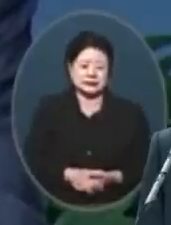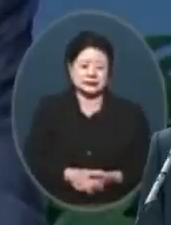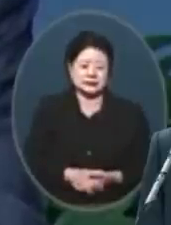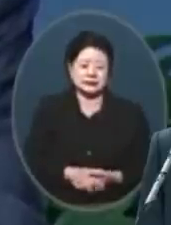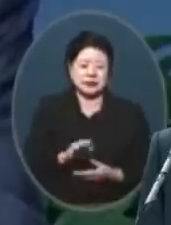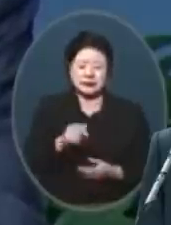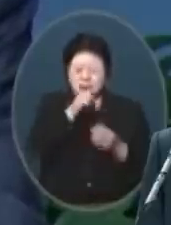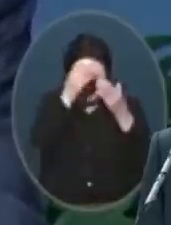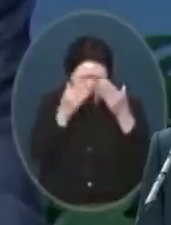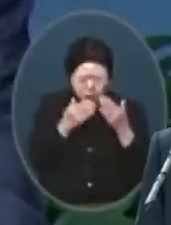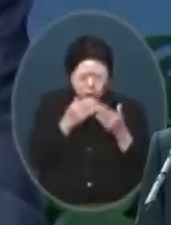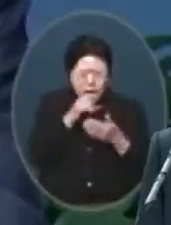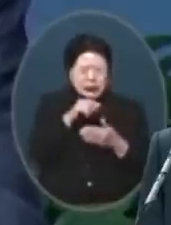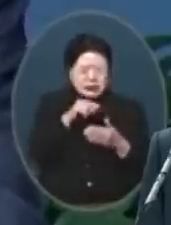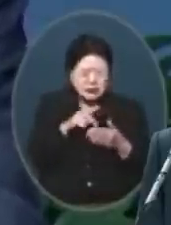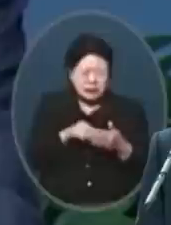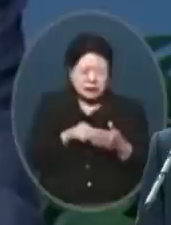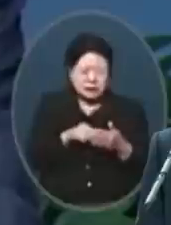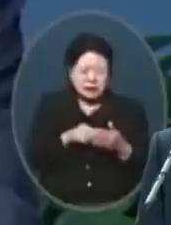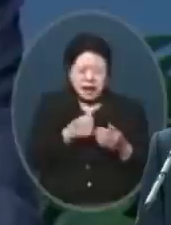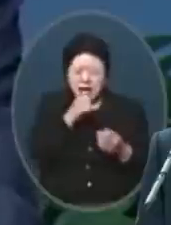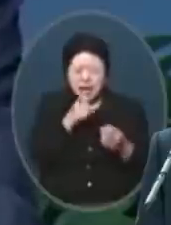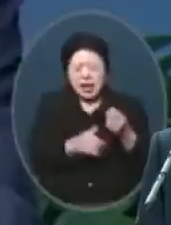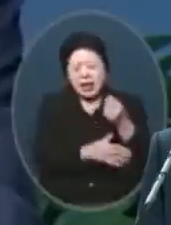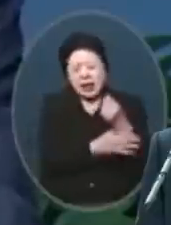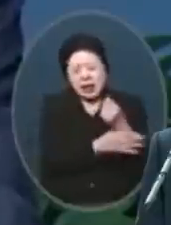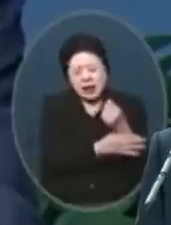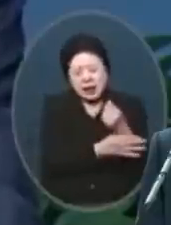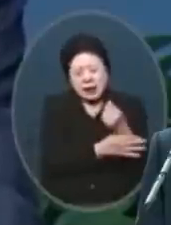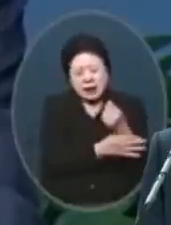빌립보 감옥에 들어가서 쇠고랑에